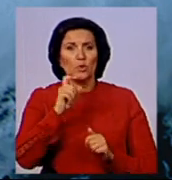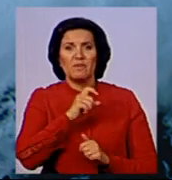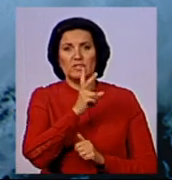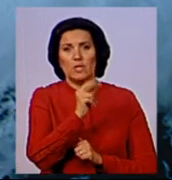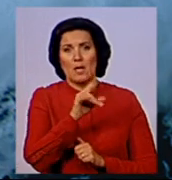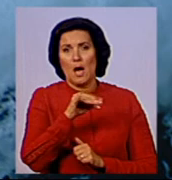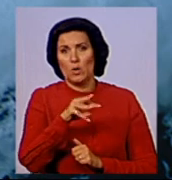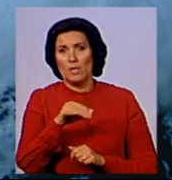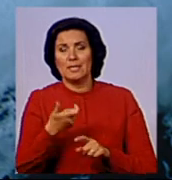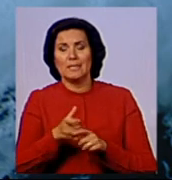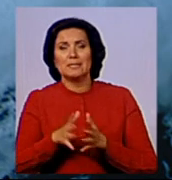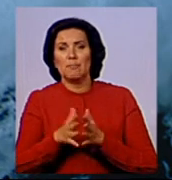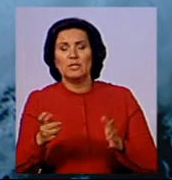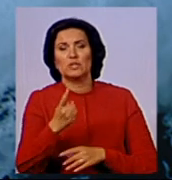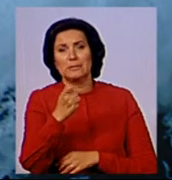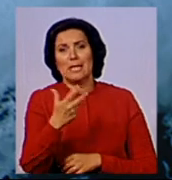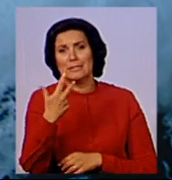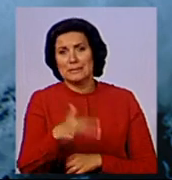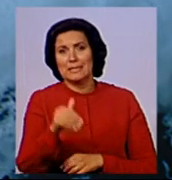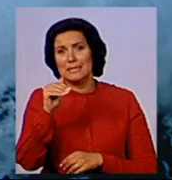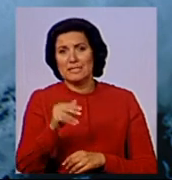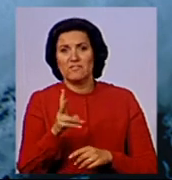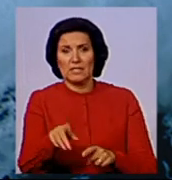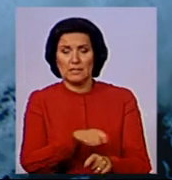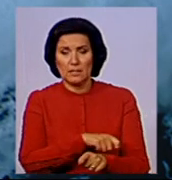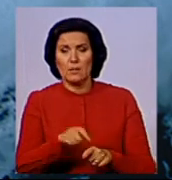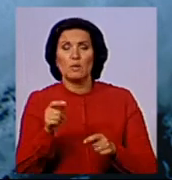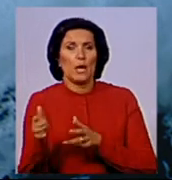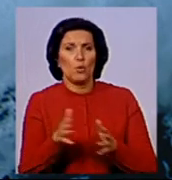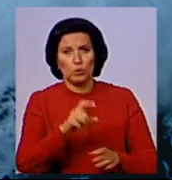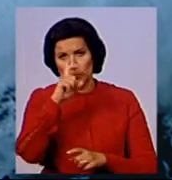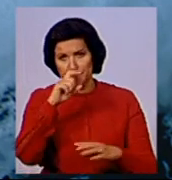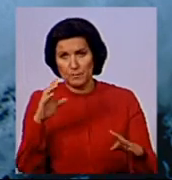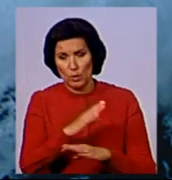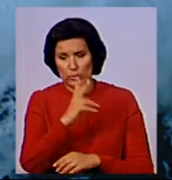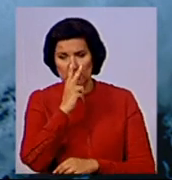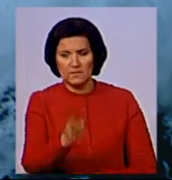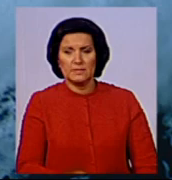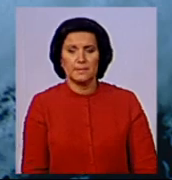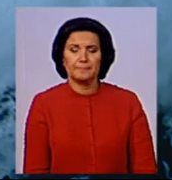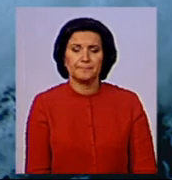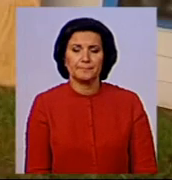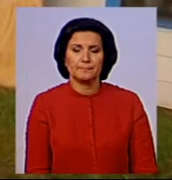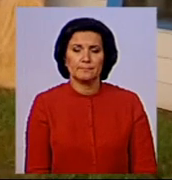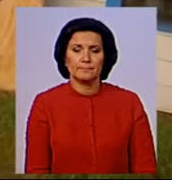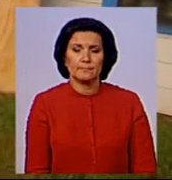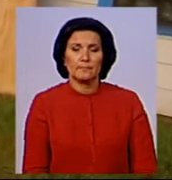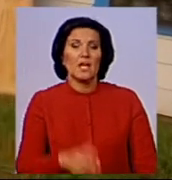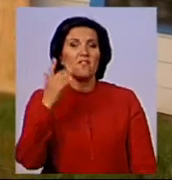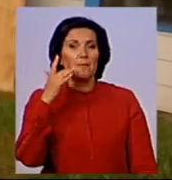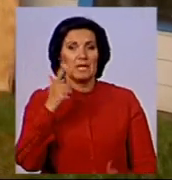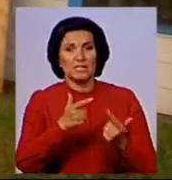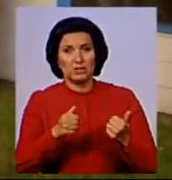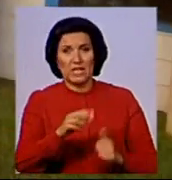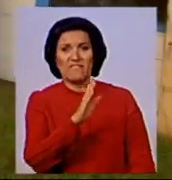А це більше 130 тисяч квадратних кілометрів. Як готуються до негоди, дивіться далі. В